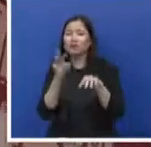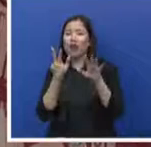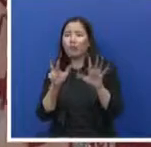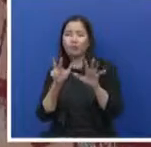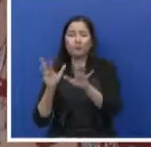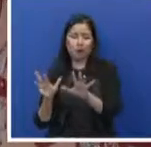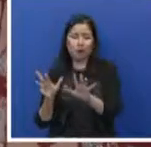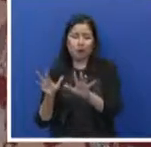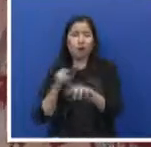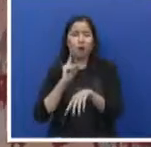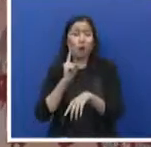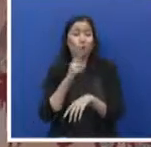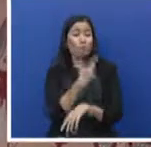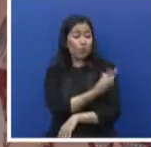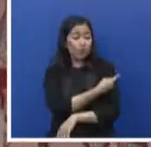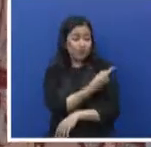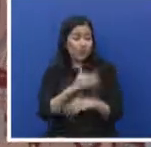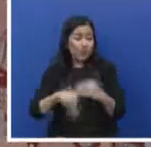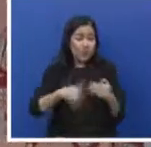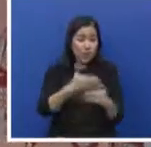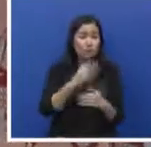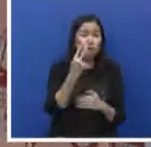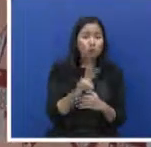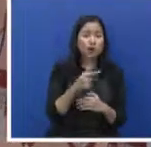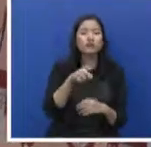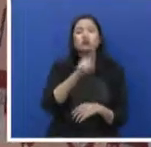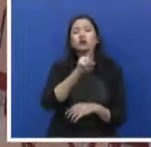169.489. Dan untuk vaksinasi tahap kedua, ini